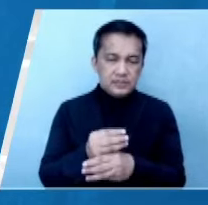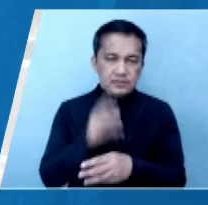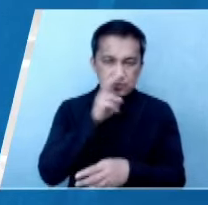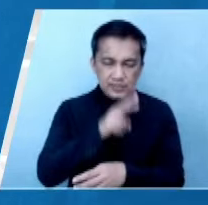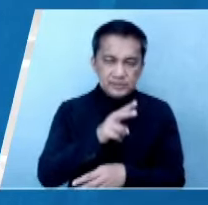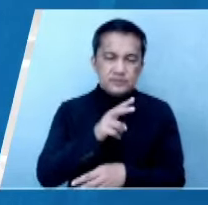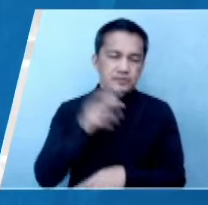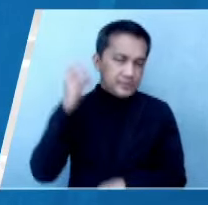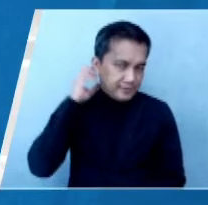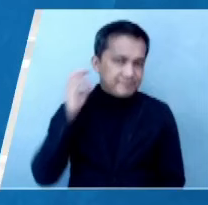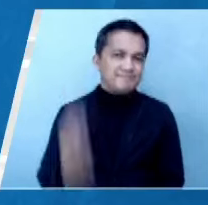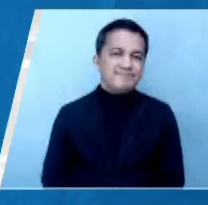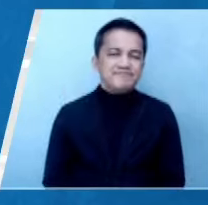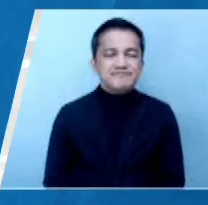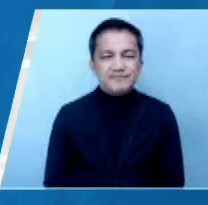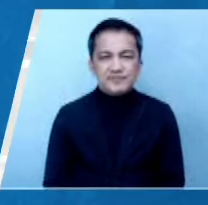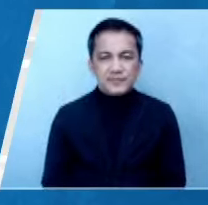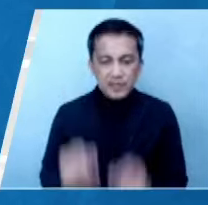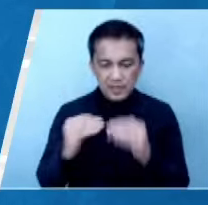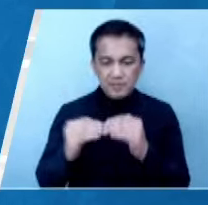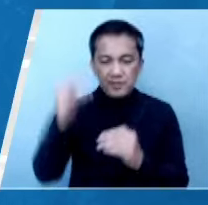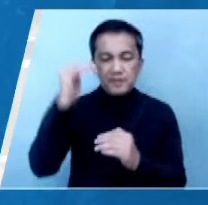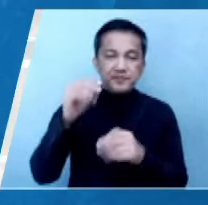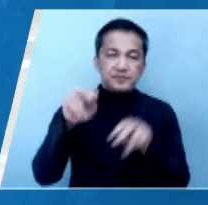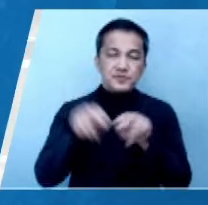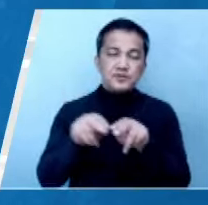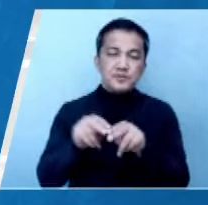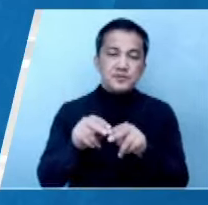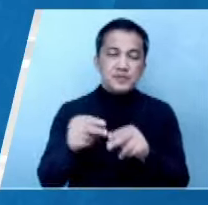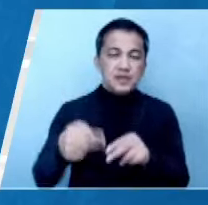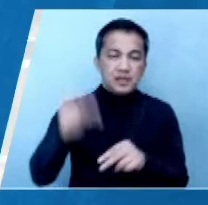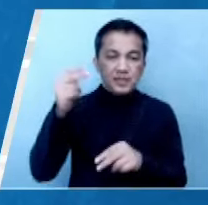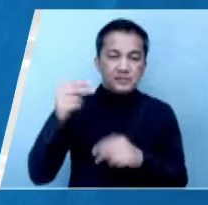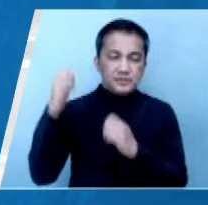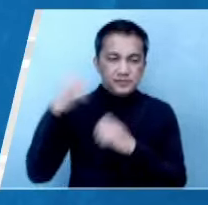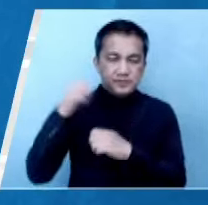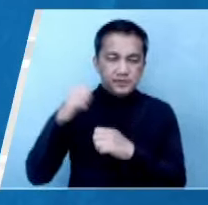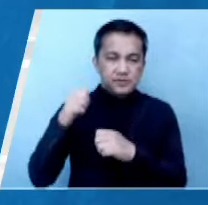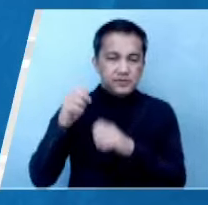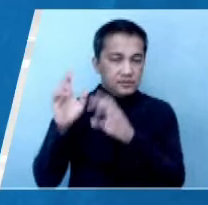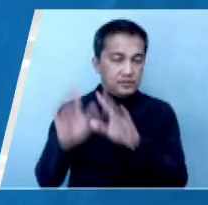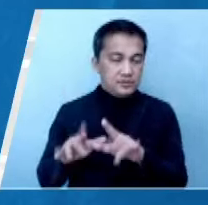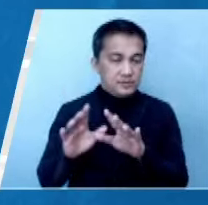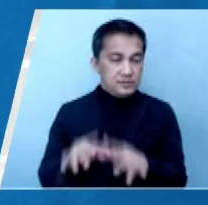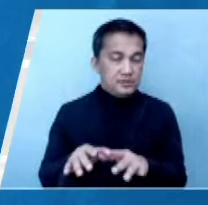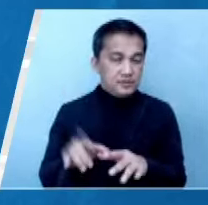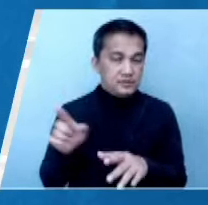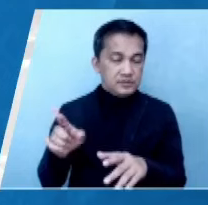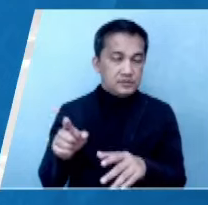Mindanao. Above normal o mas mataas naman sa inaasahang dami ng ulan ang